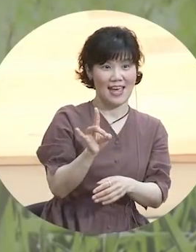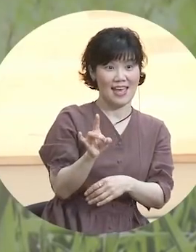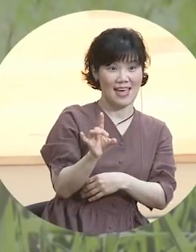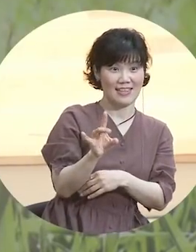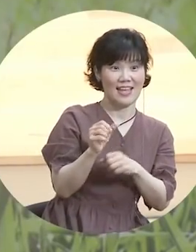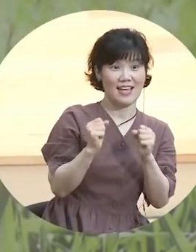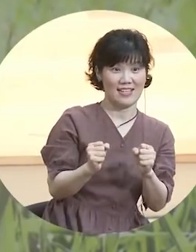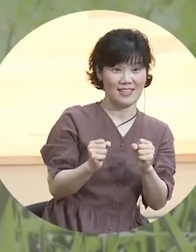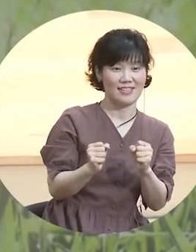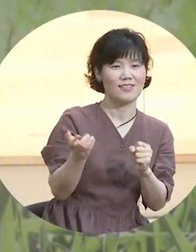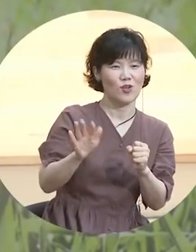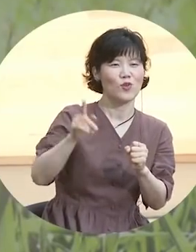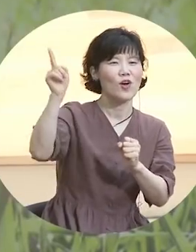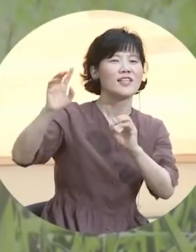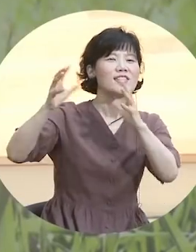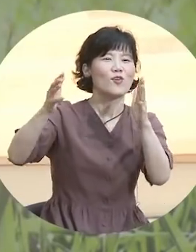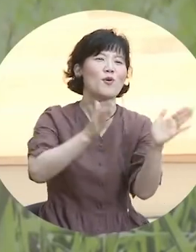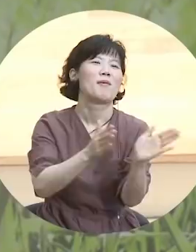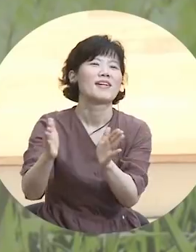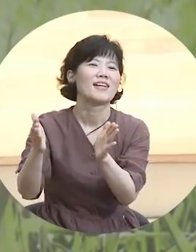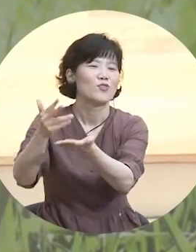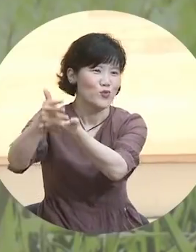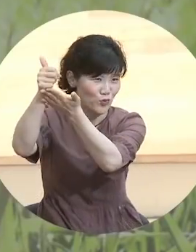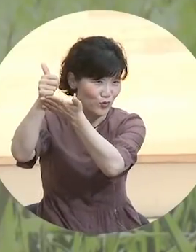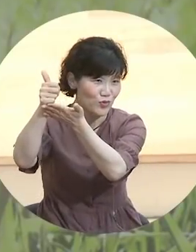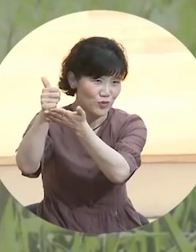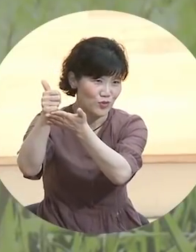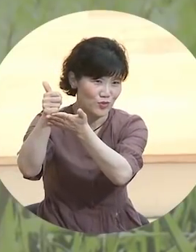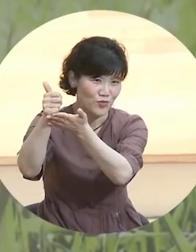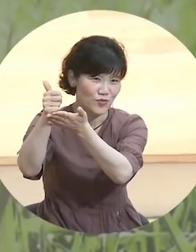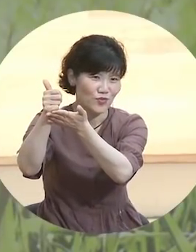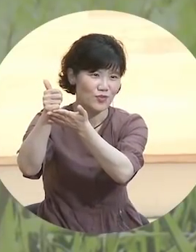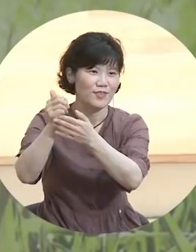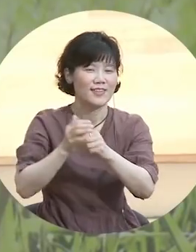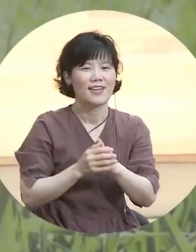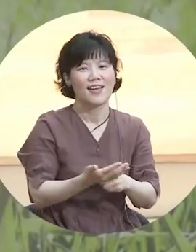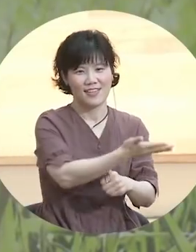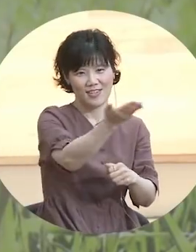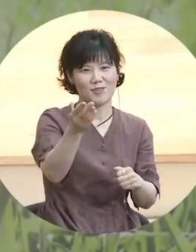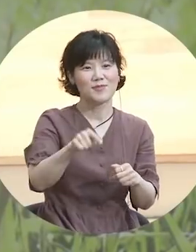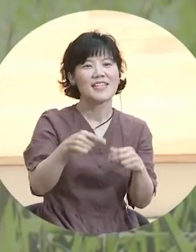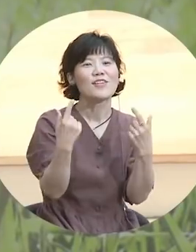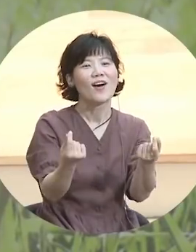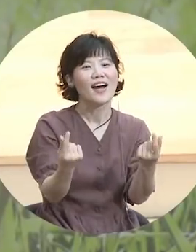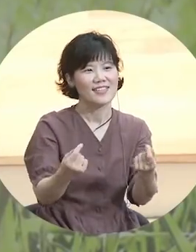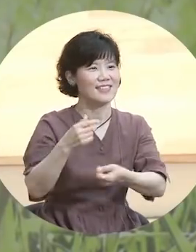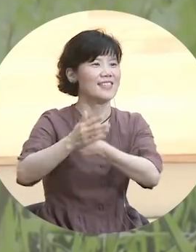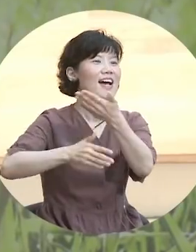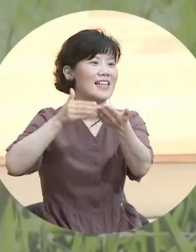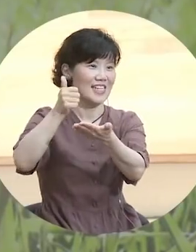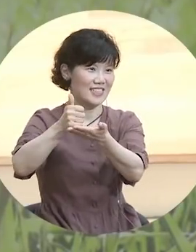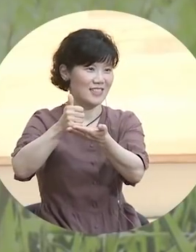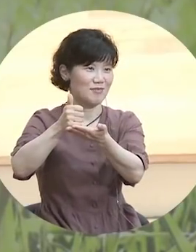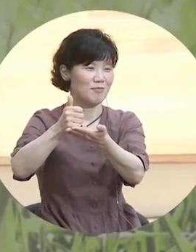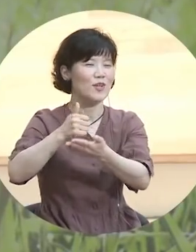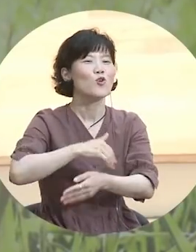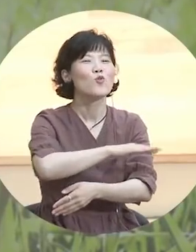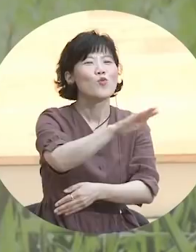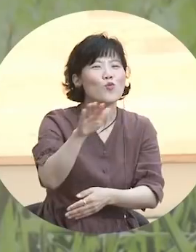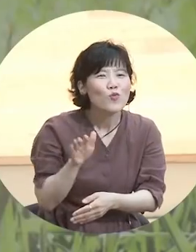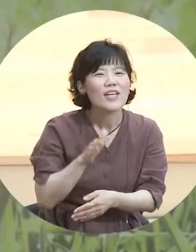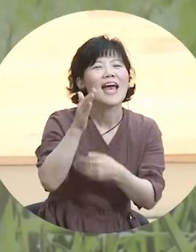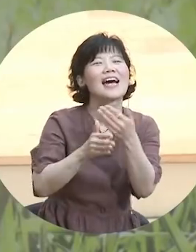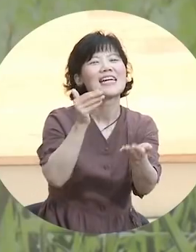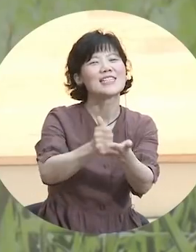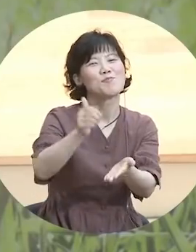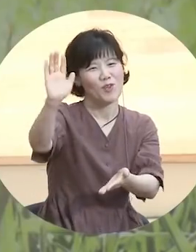있더라도 천국을 마련하신 주. 여러분이 이런 하나님이 우리의 하나님이신 줄